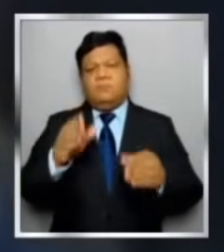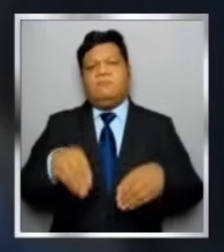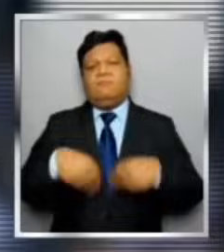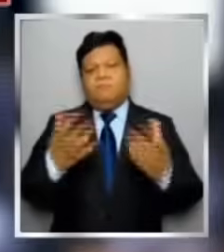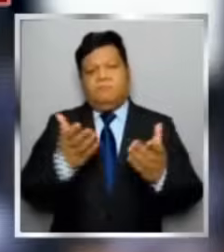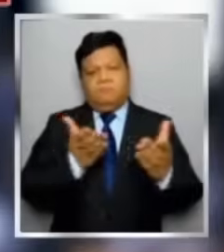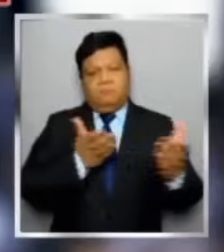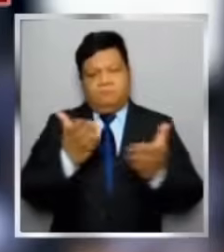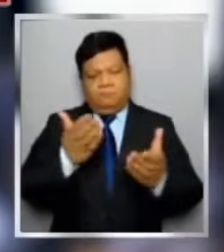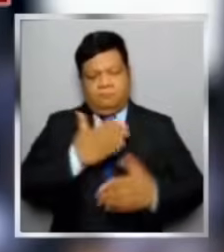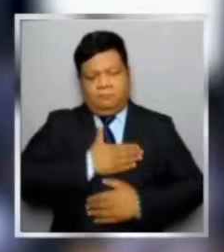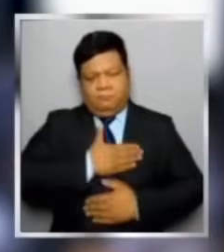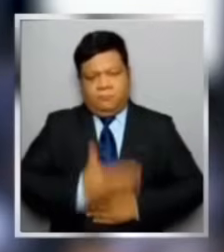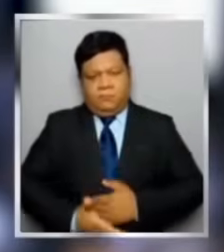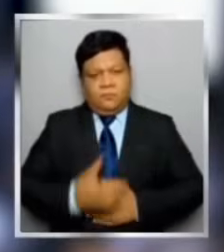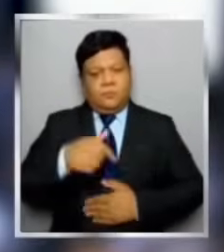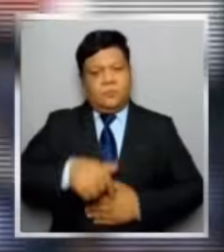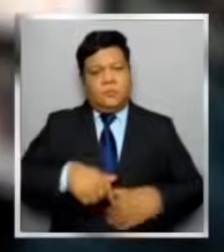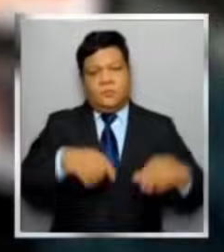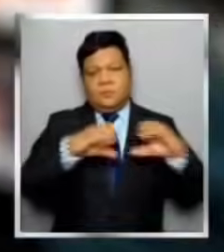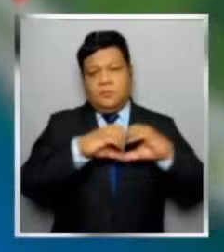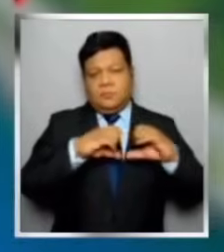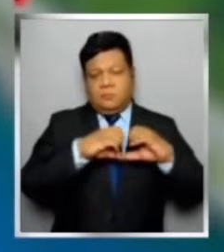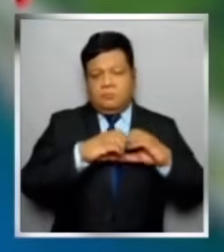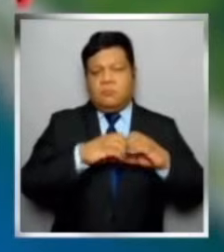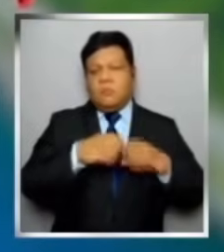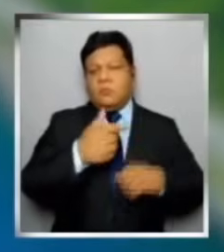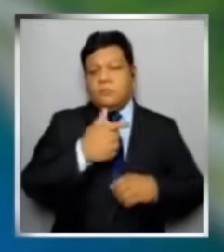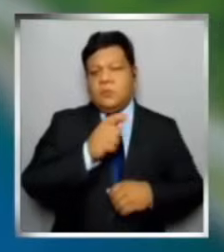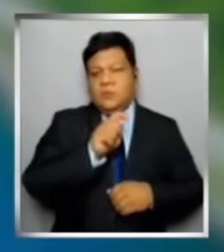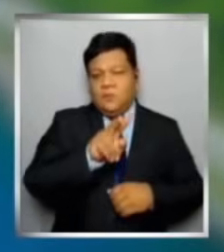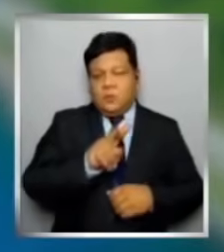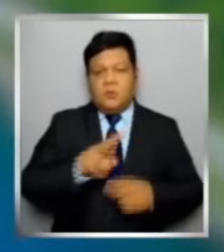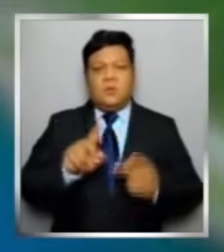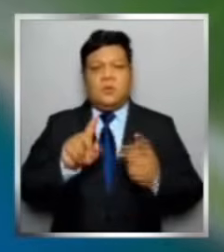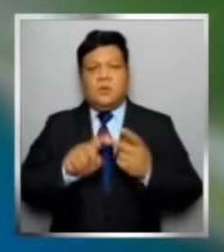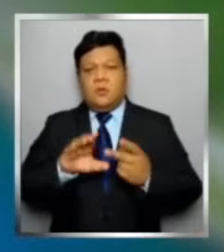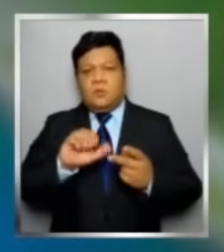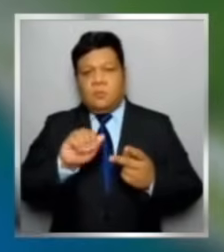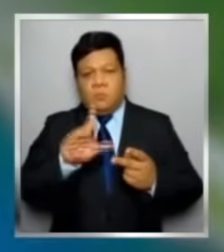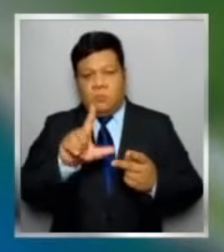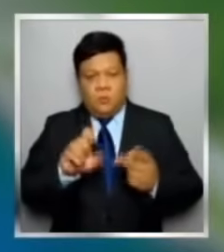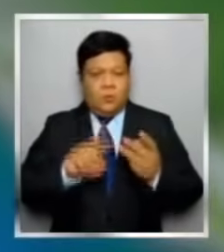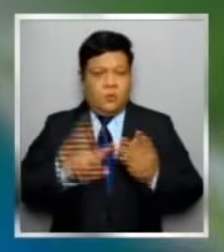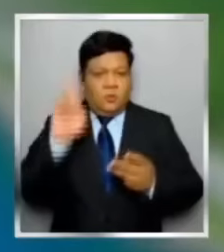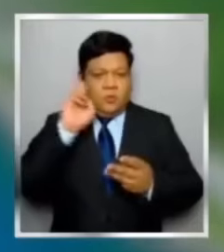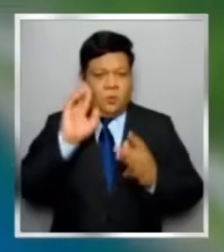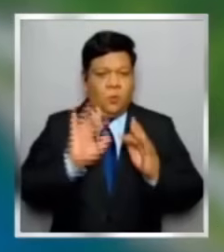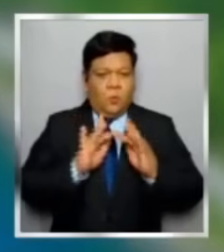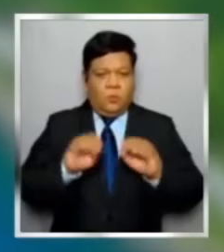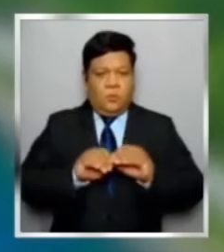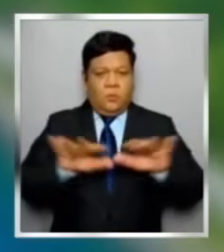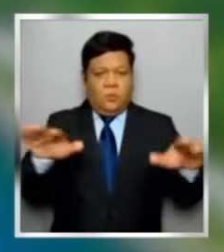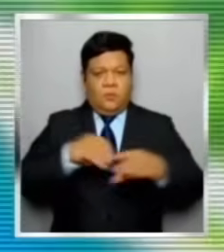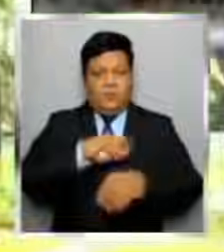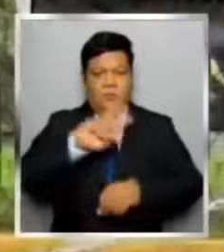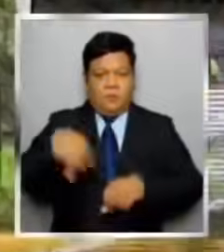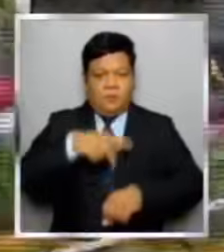TV, cable, radyo at online sa buong Pilipinas at maging sa mga Pinoy